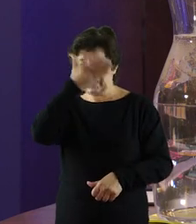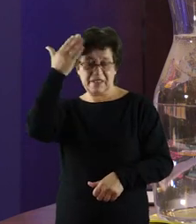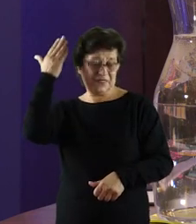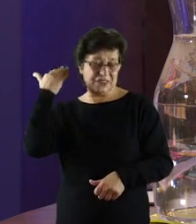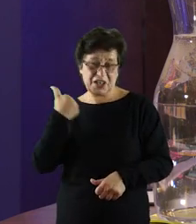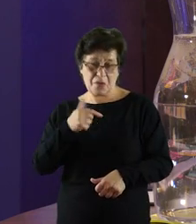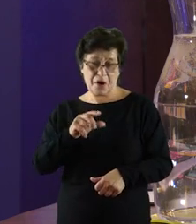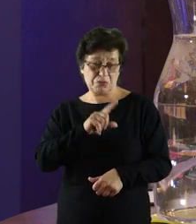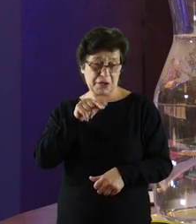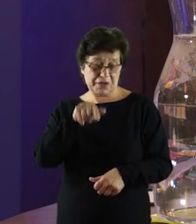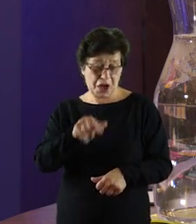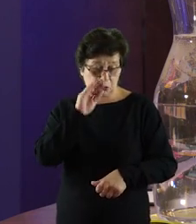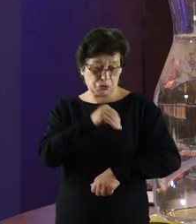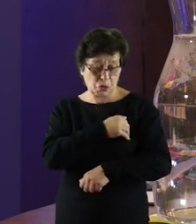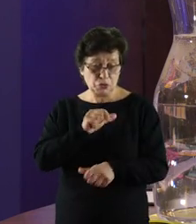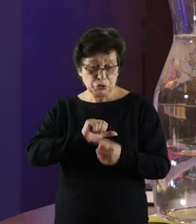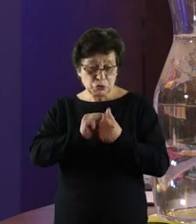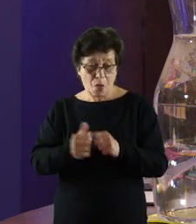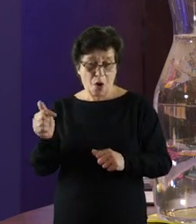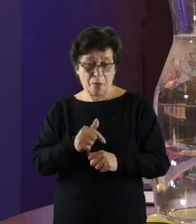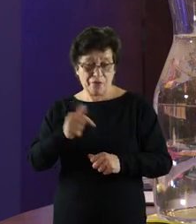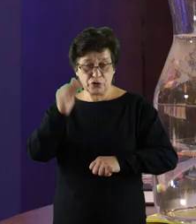Więc bywa w życiu i tak, że